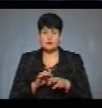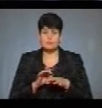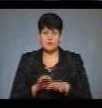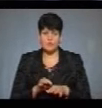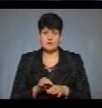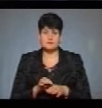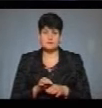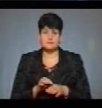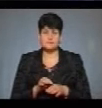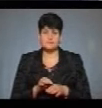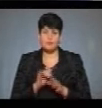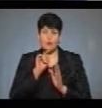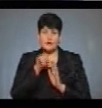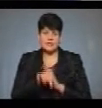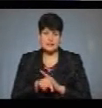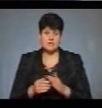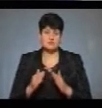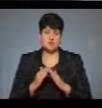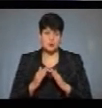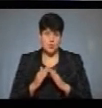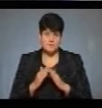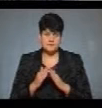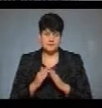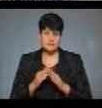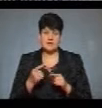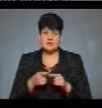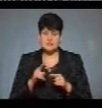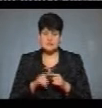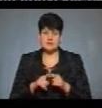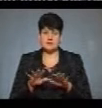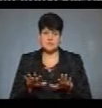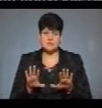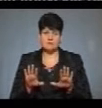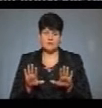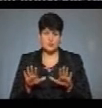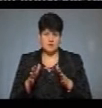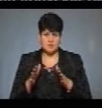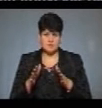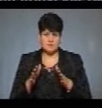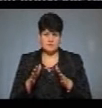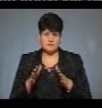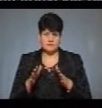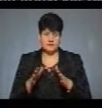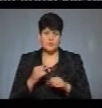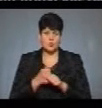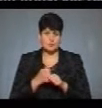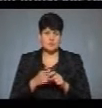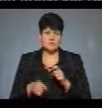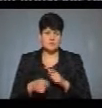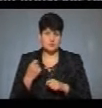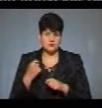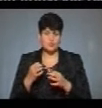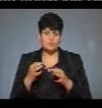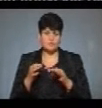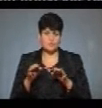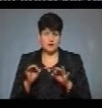процедуру проникнення в житло. Позиція Верховного суду зводиться до того, якщо у нас огляд місця події, то місце вчинення злочину, то допускається